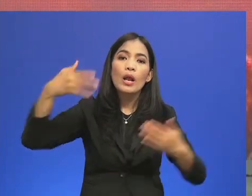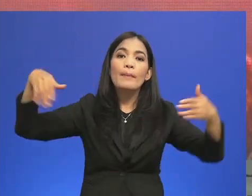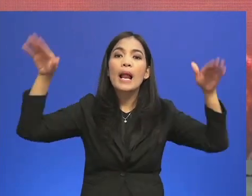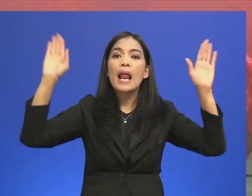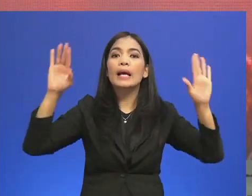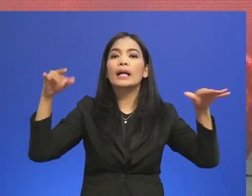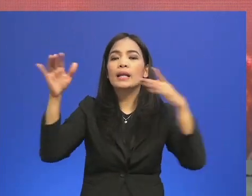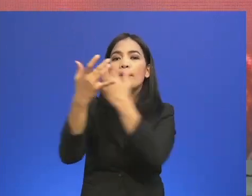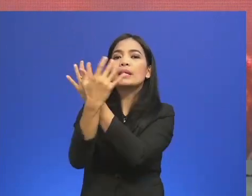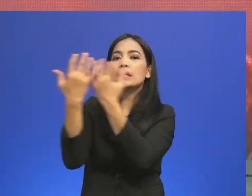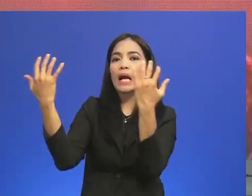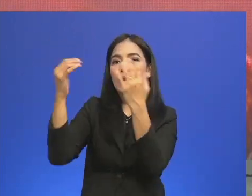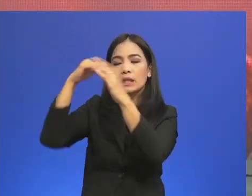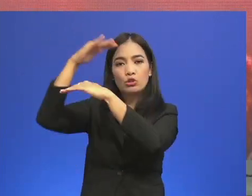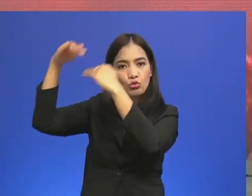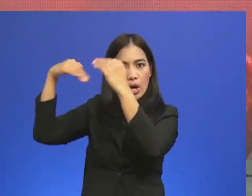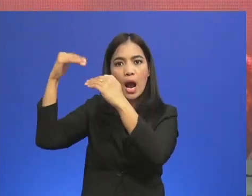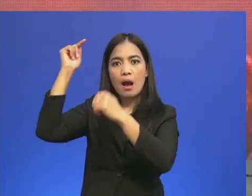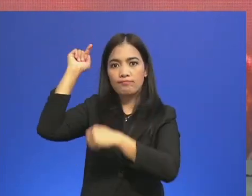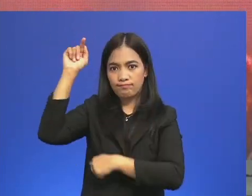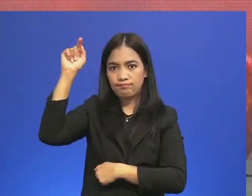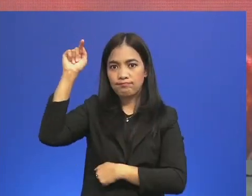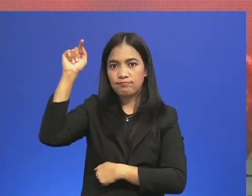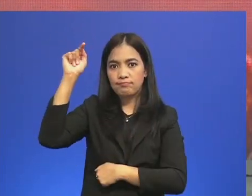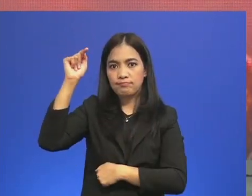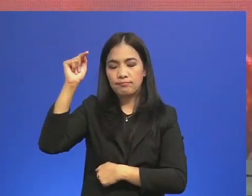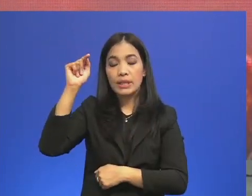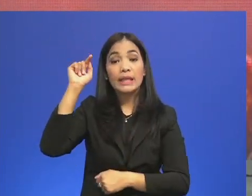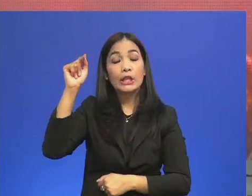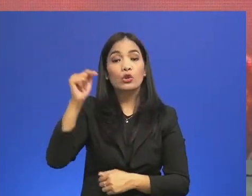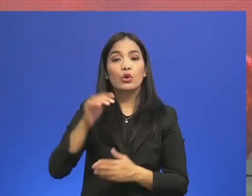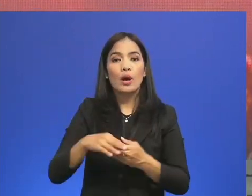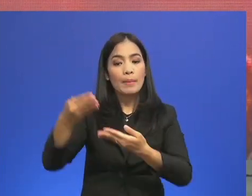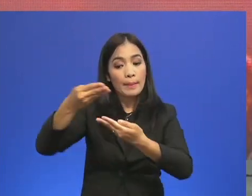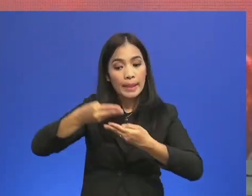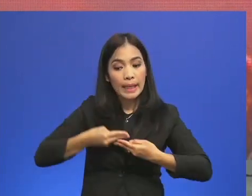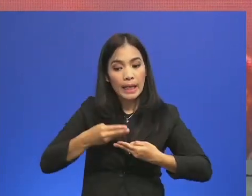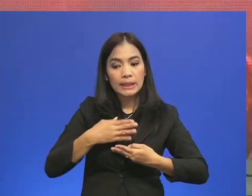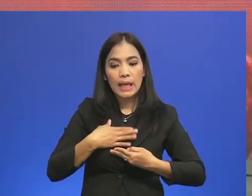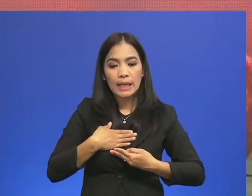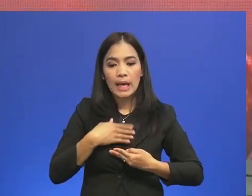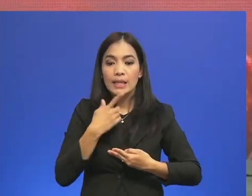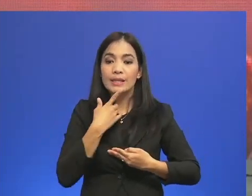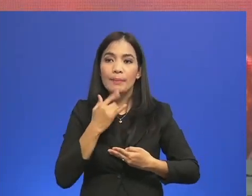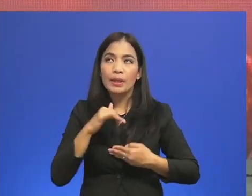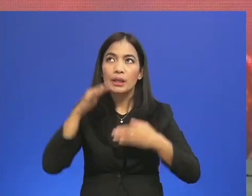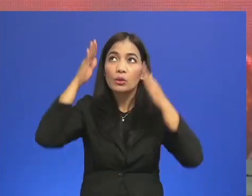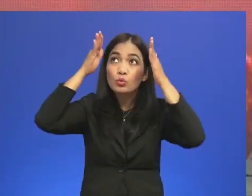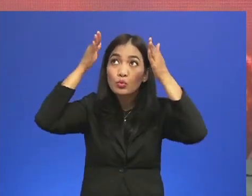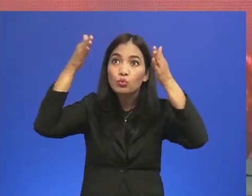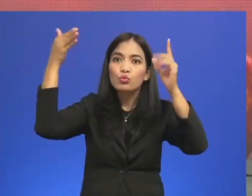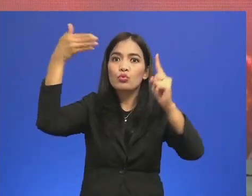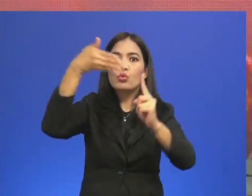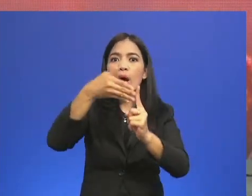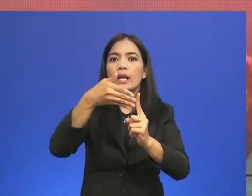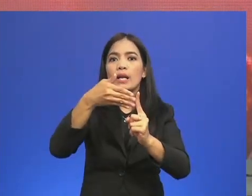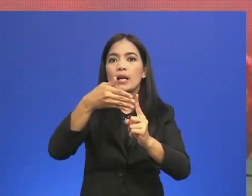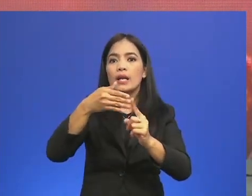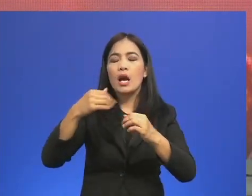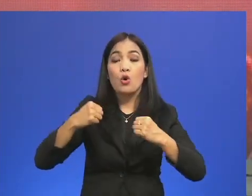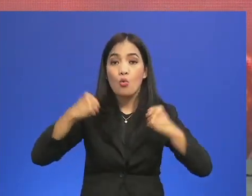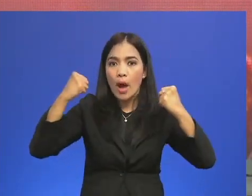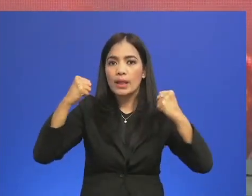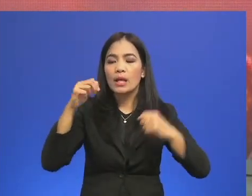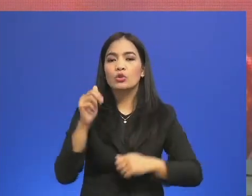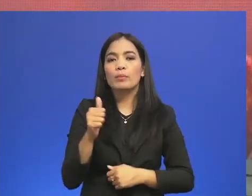surga. Hal itu juga memberikan kepada saya motivasi yang kuat agar